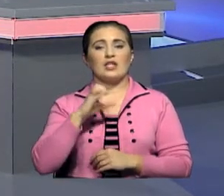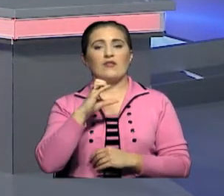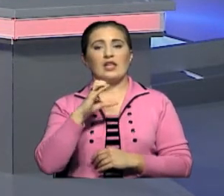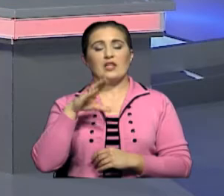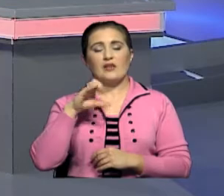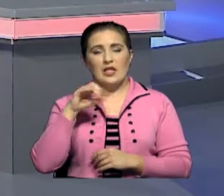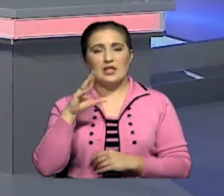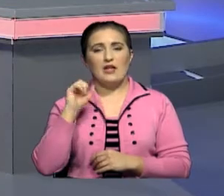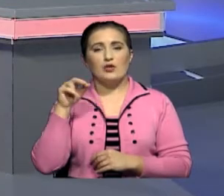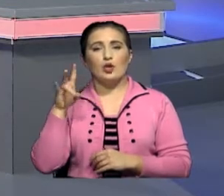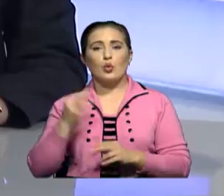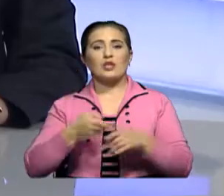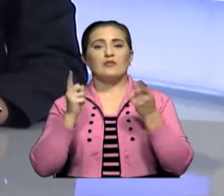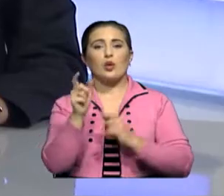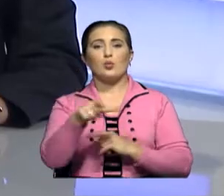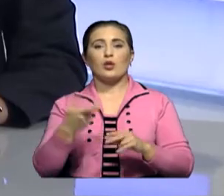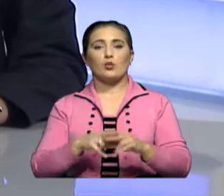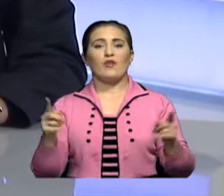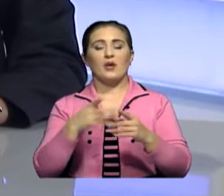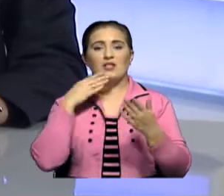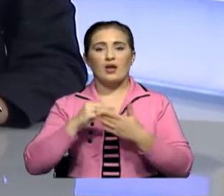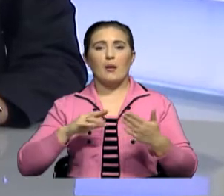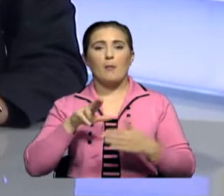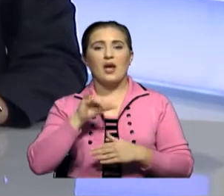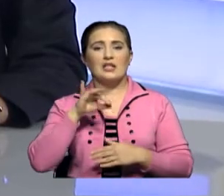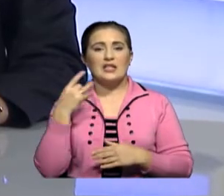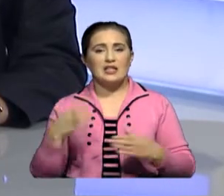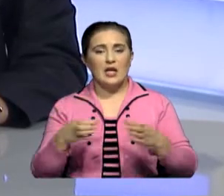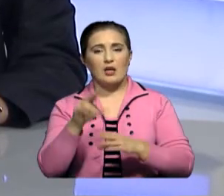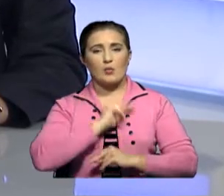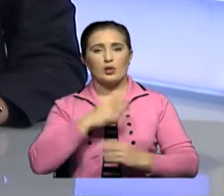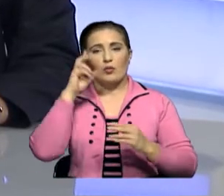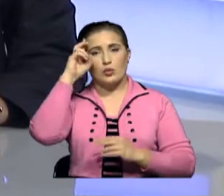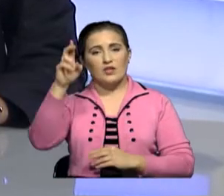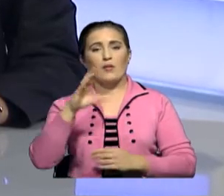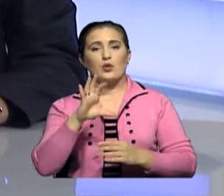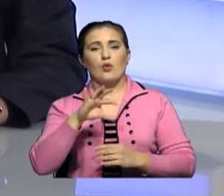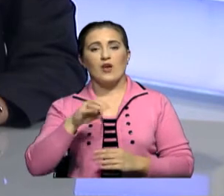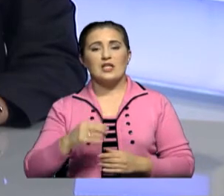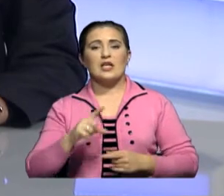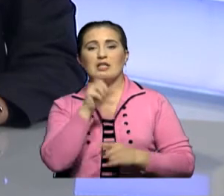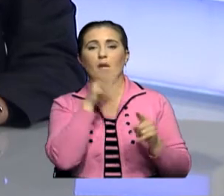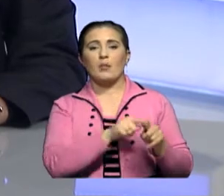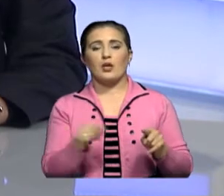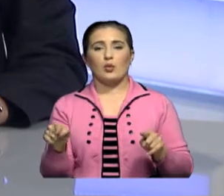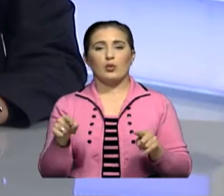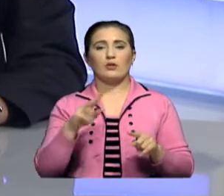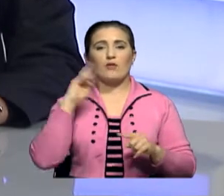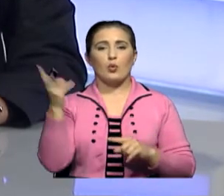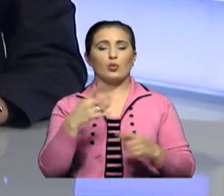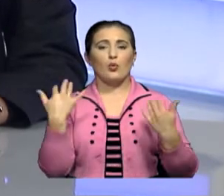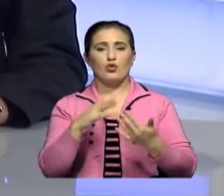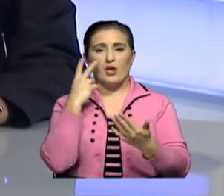это действительно люди которые в рамках и своей партийной работы и работы в государственном совете за период 2 года уже